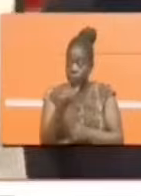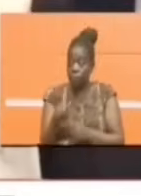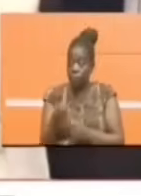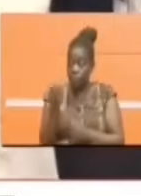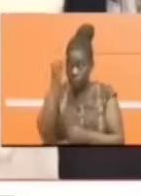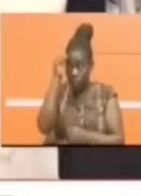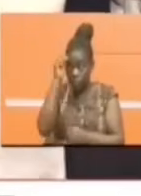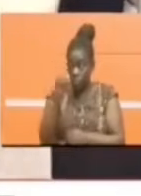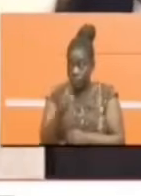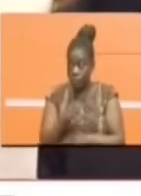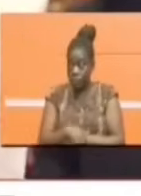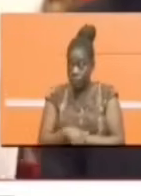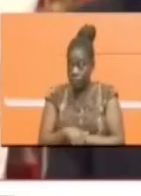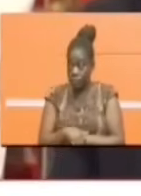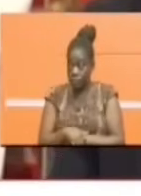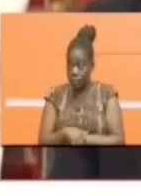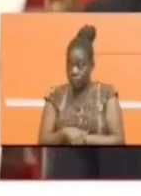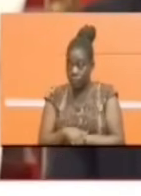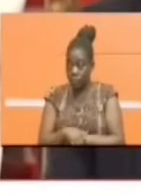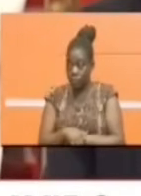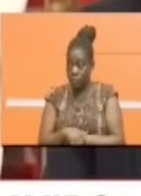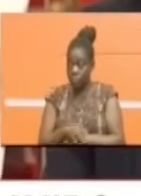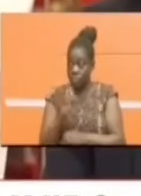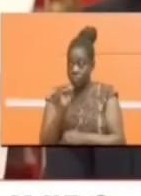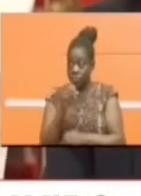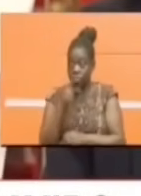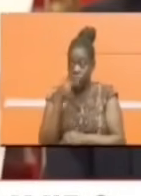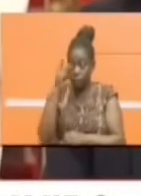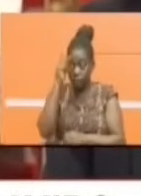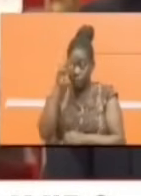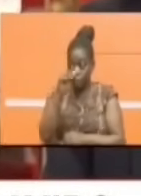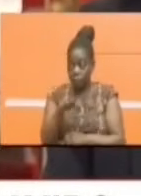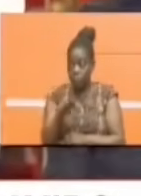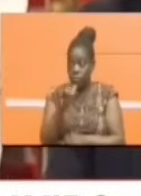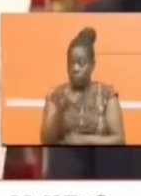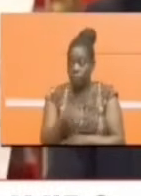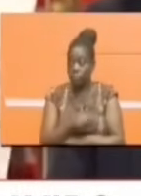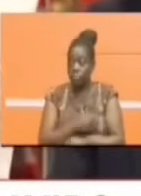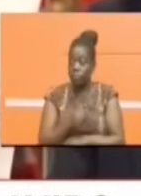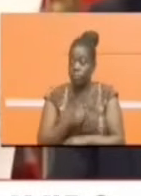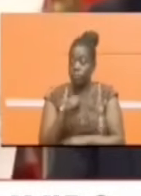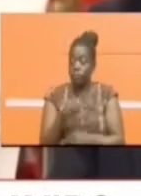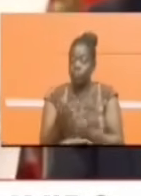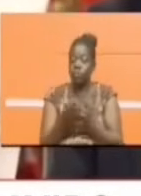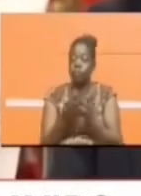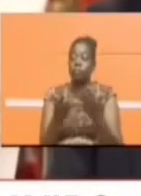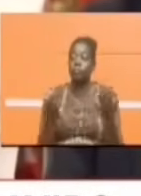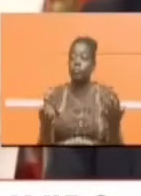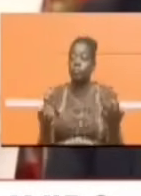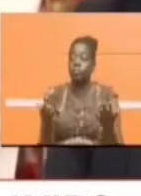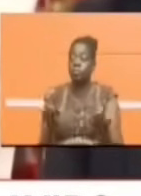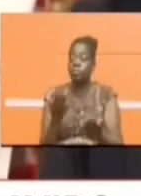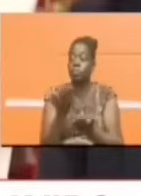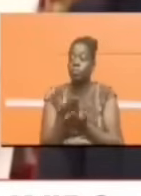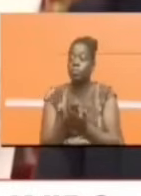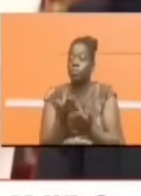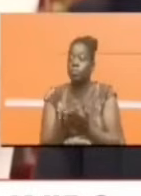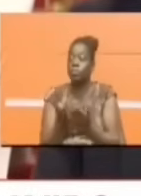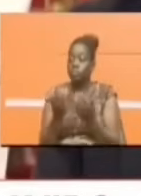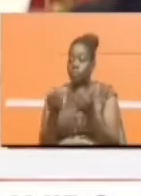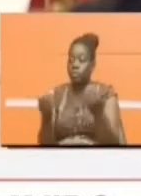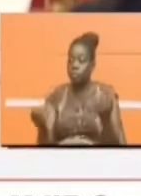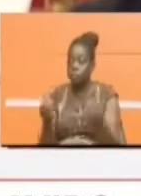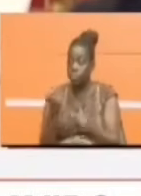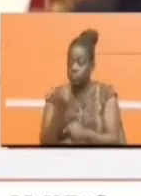obubaka. Nkubiriza abazadde mwenna okusinga bamaama eyo yonna gy'olaga mbadde nsaba abaana